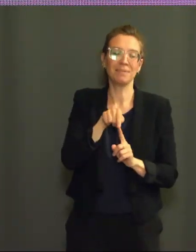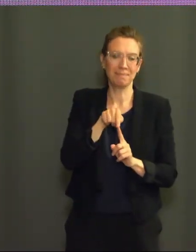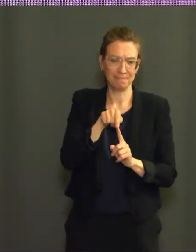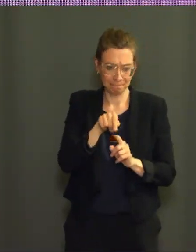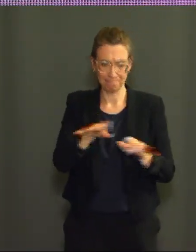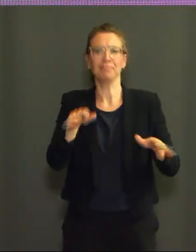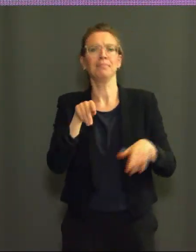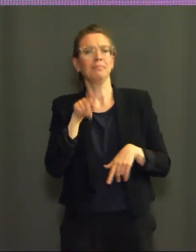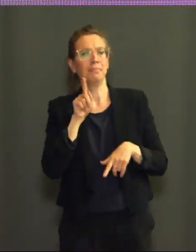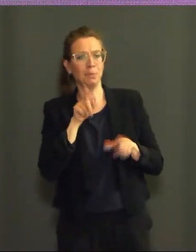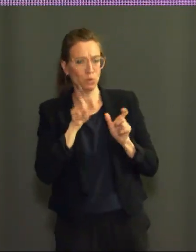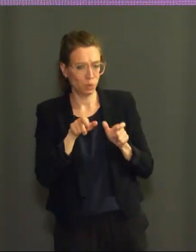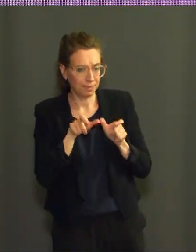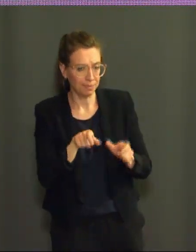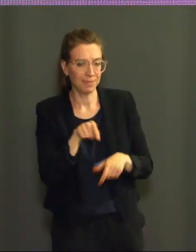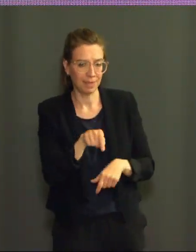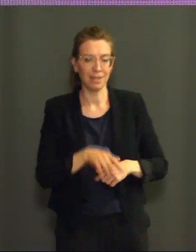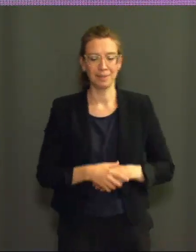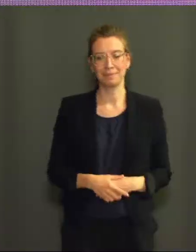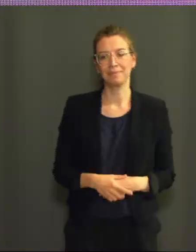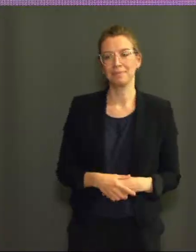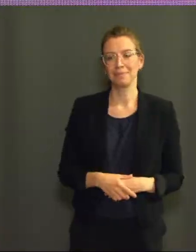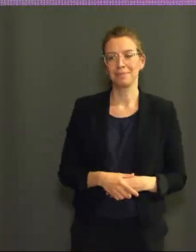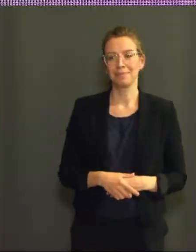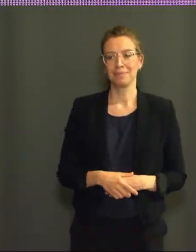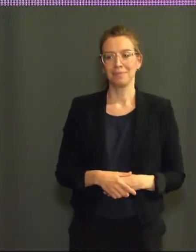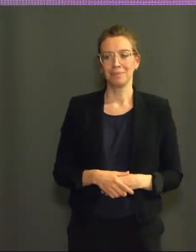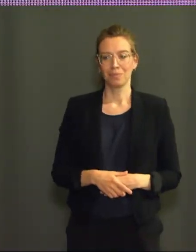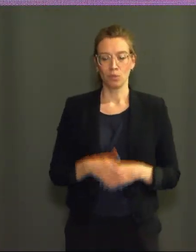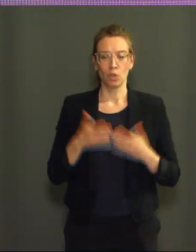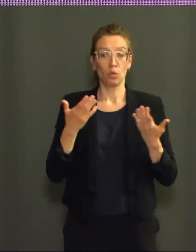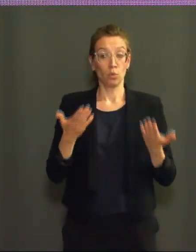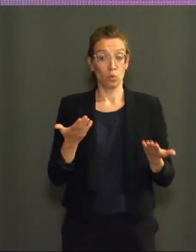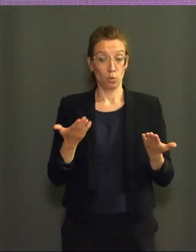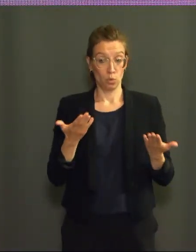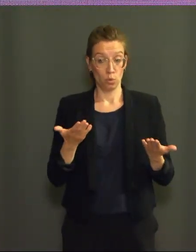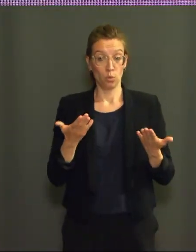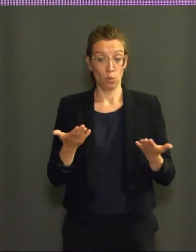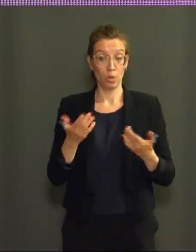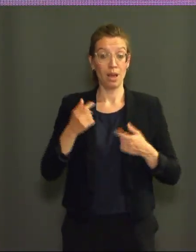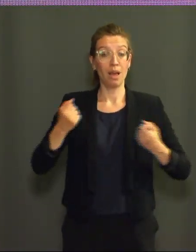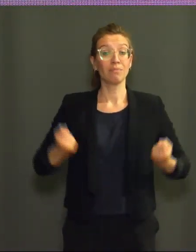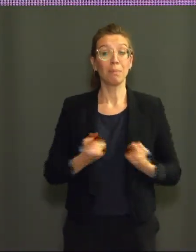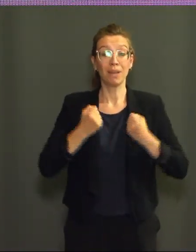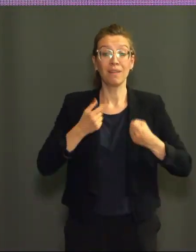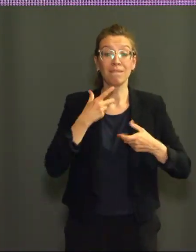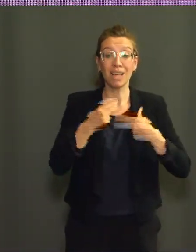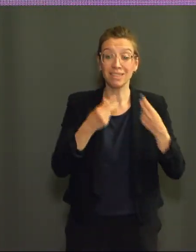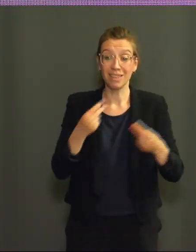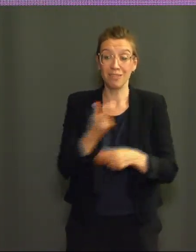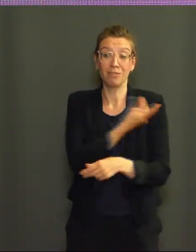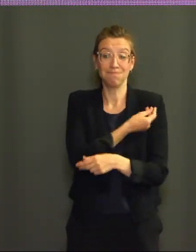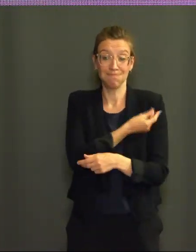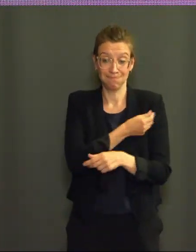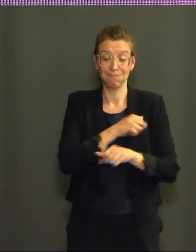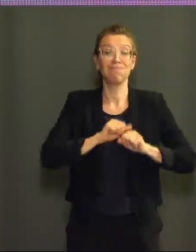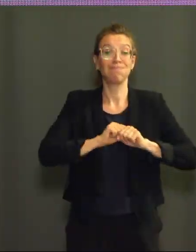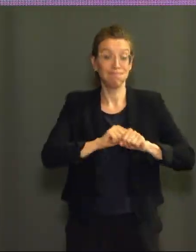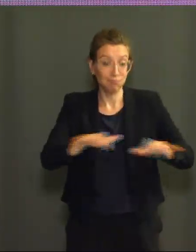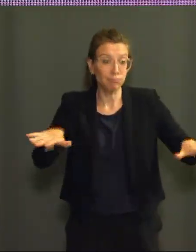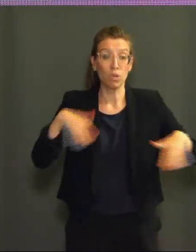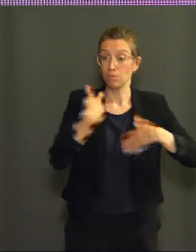Sinds het begin van de vaccinatiecampagne volgt Cienzano het optreden van infecties of besmettingen op die